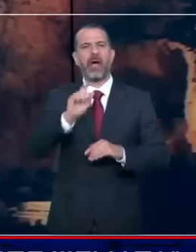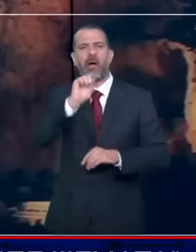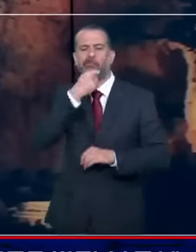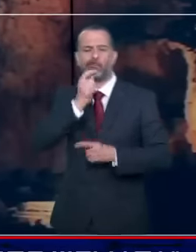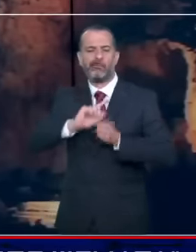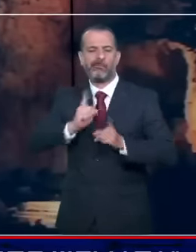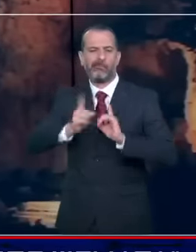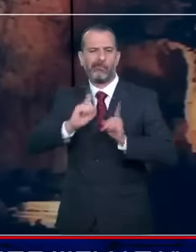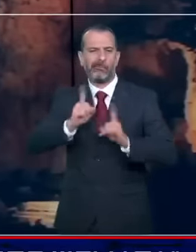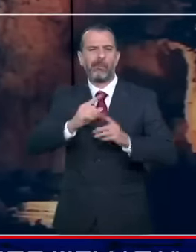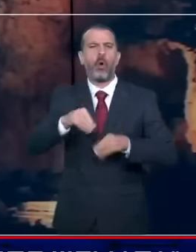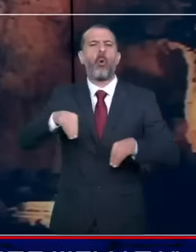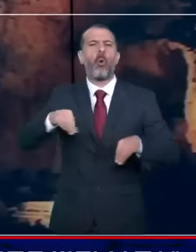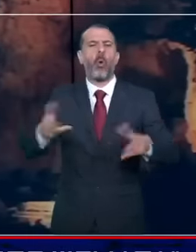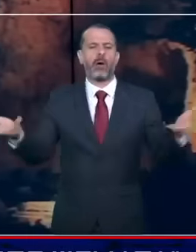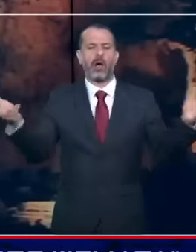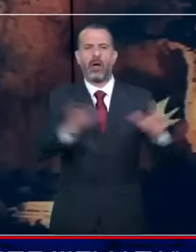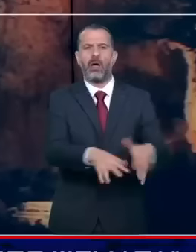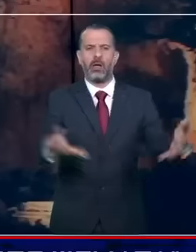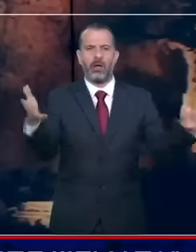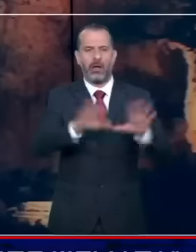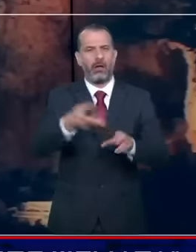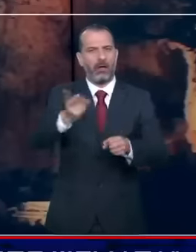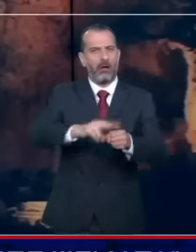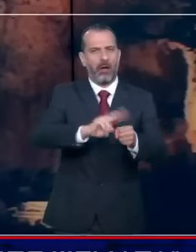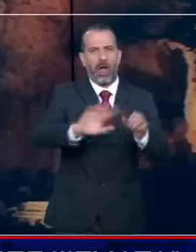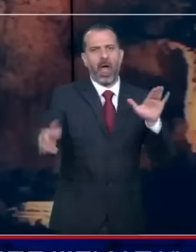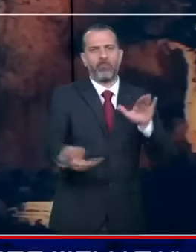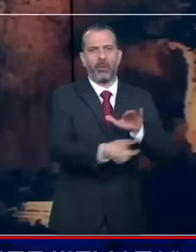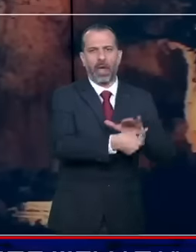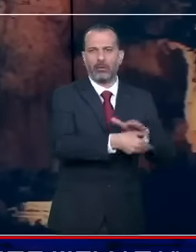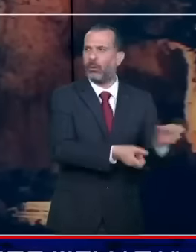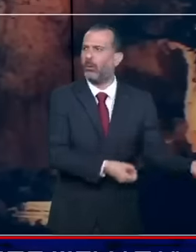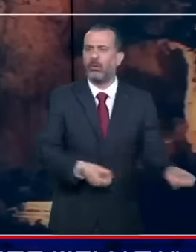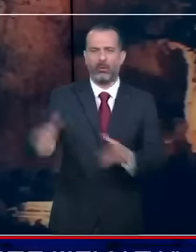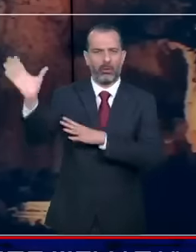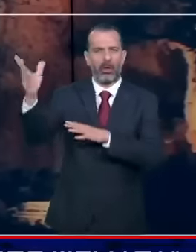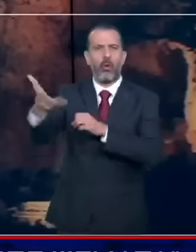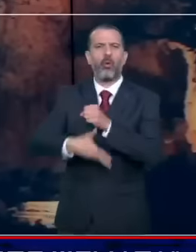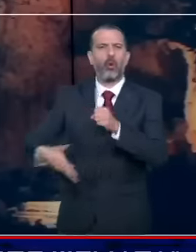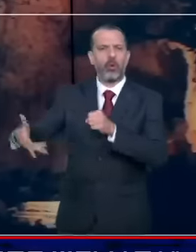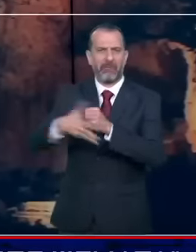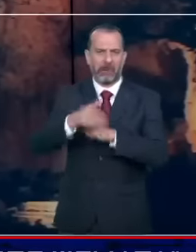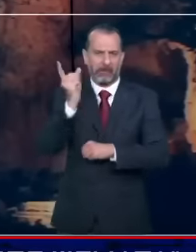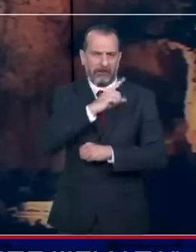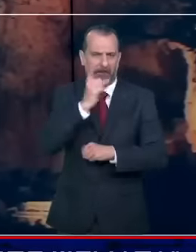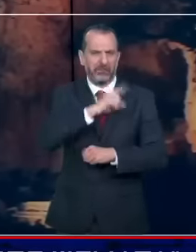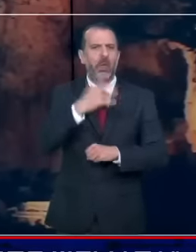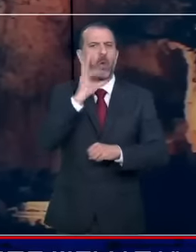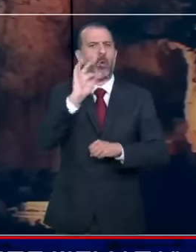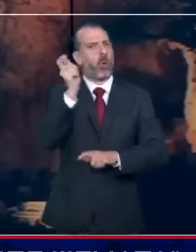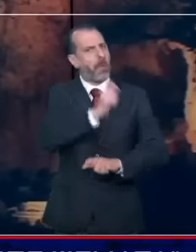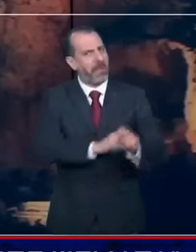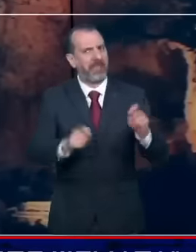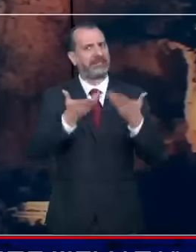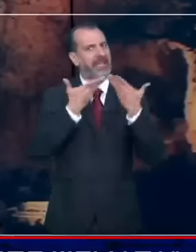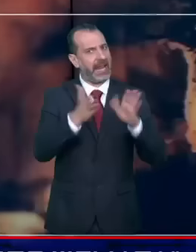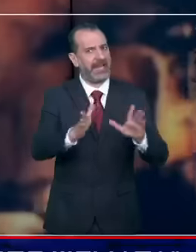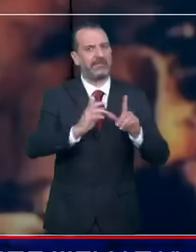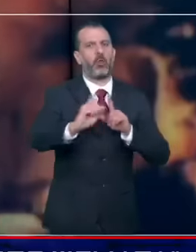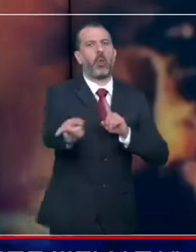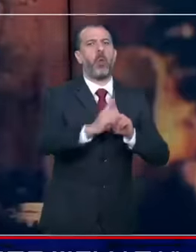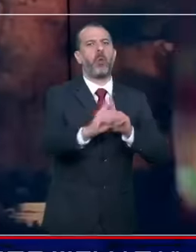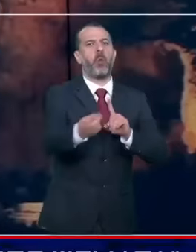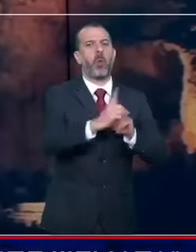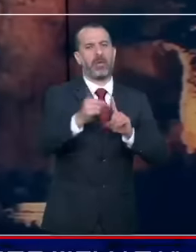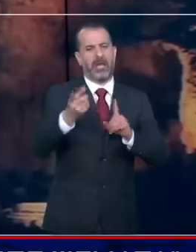να ρίξουν οστά νεκρών ανθρώπων σε χωράφια δήθεν για να ανοίξουν οι σιδηρόδρομοι, οι οποίοι τελικά άνοιξαν, ξεκίνησαν δρομολόγια μετά